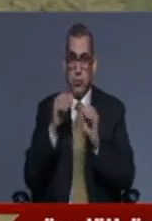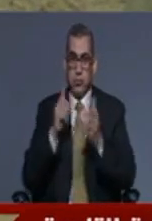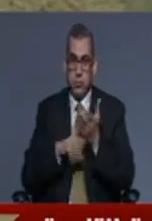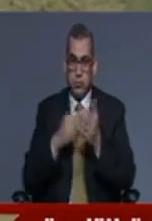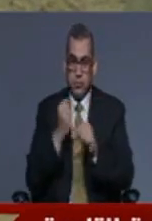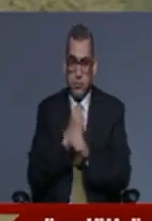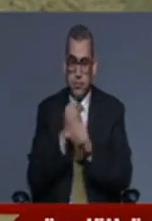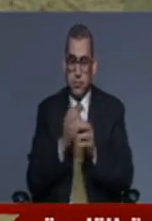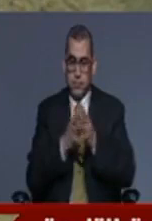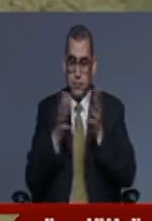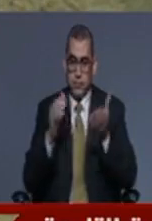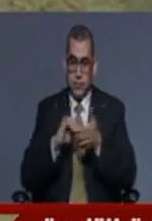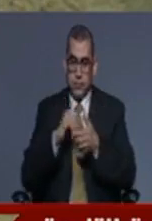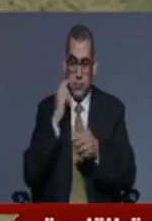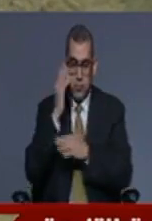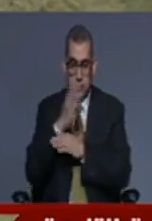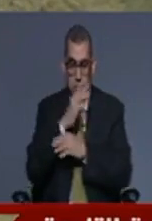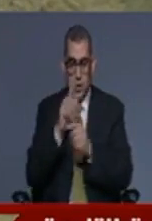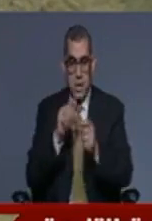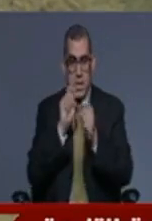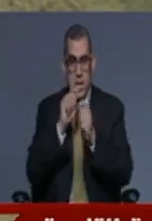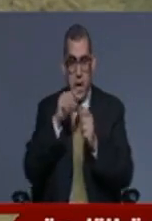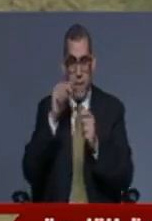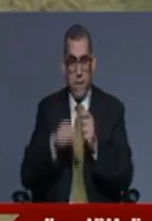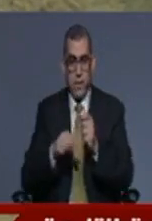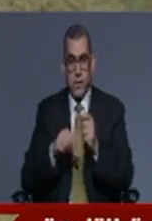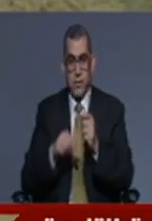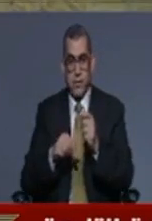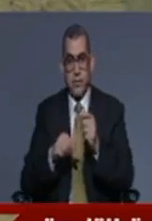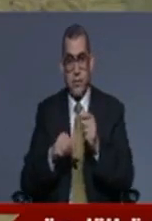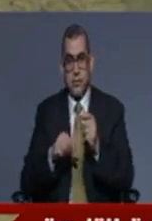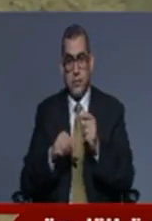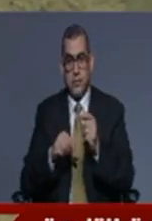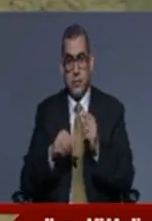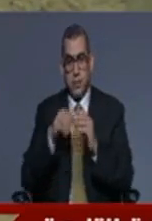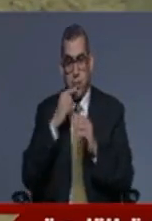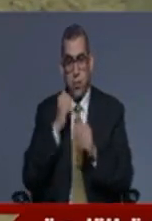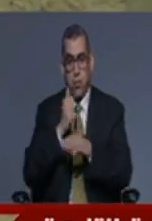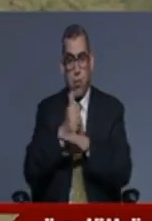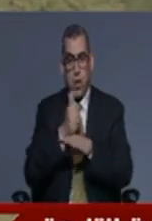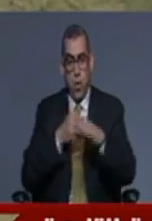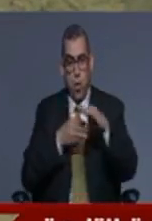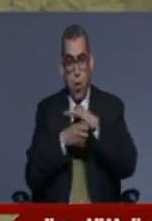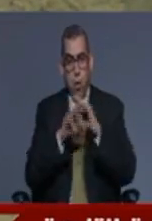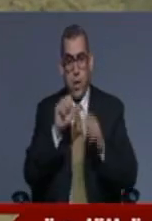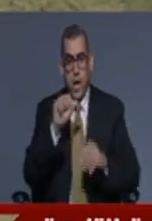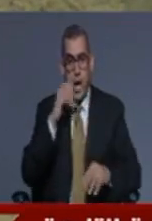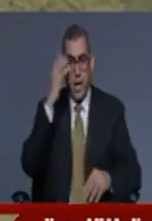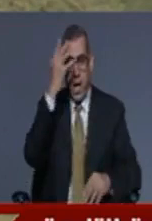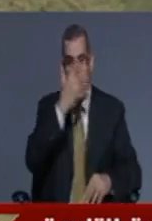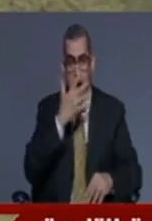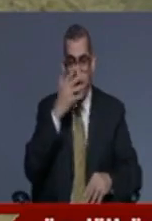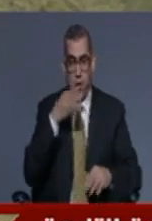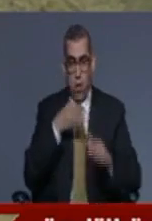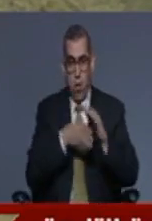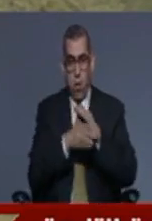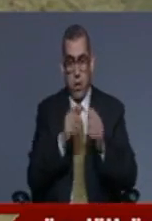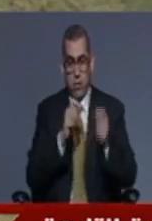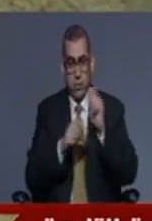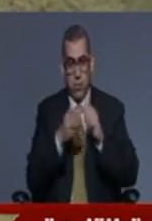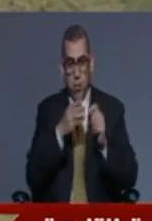جميع الإصلاحات المؤسسية داخل الاتحاد الأفريقي